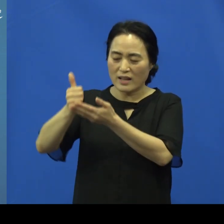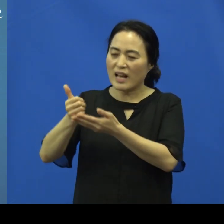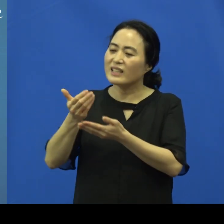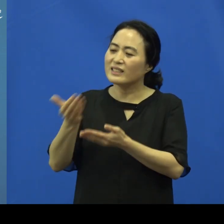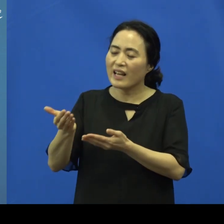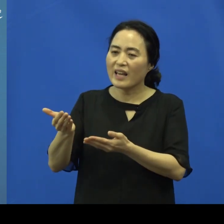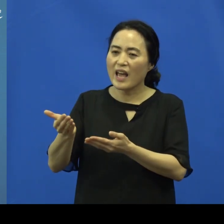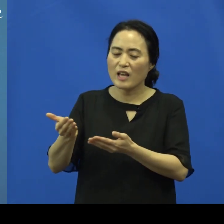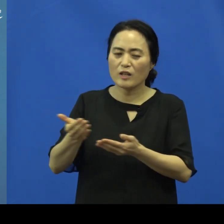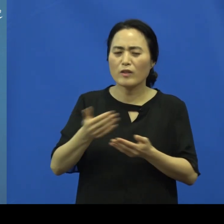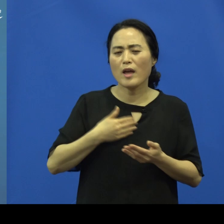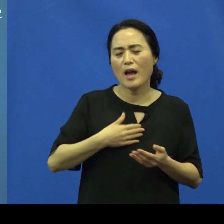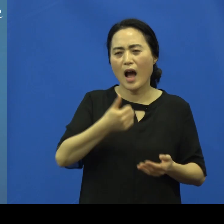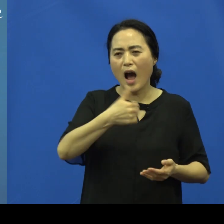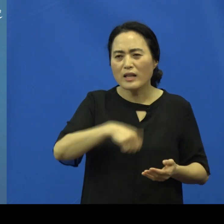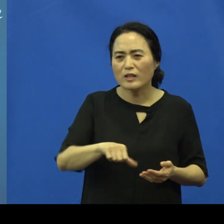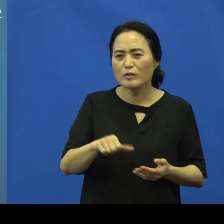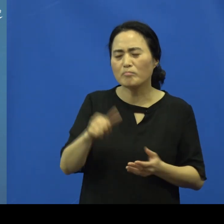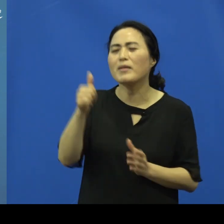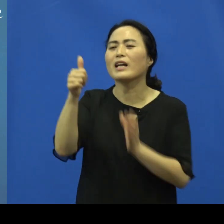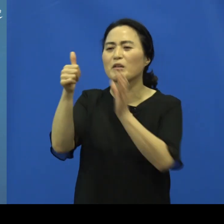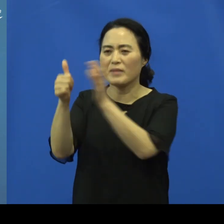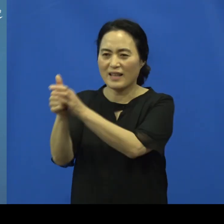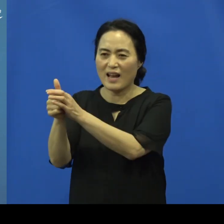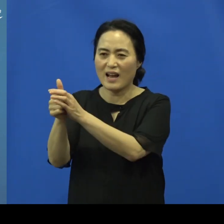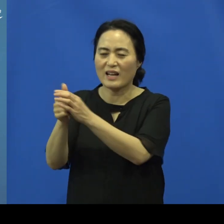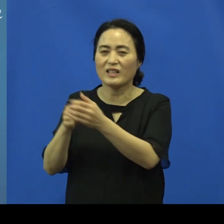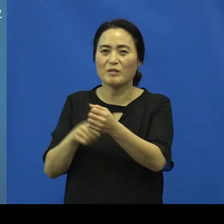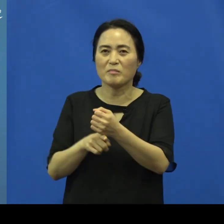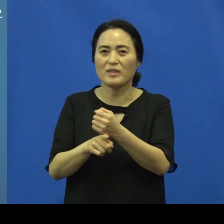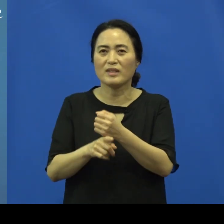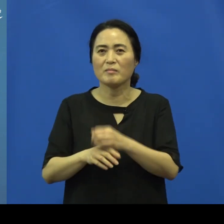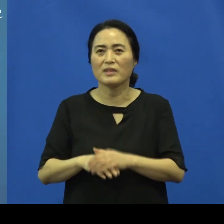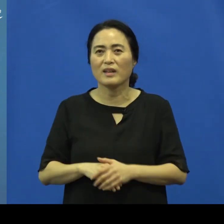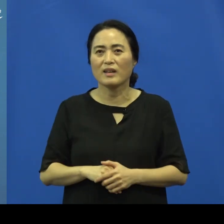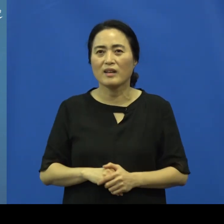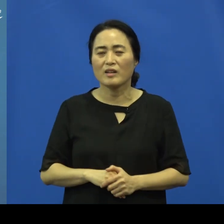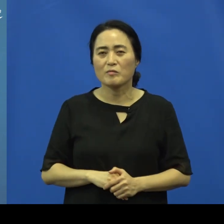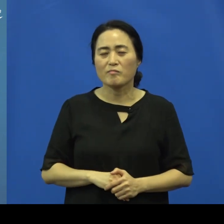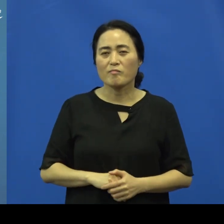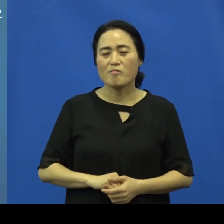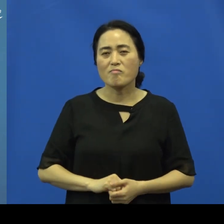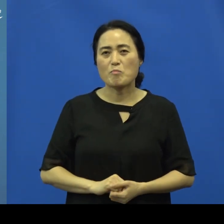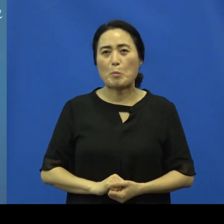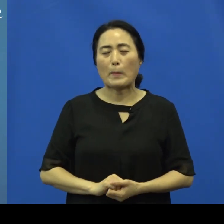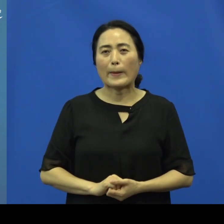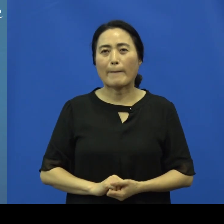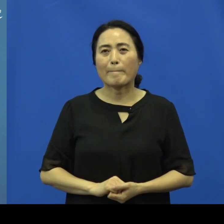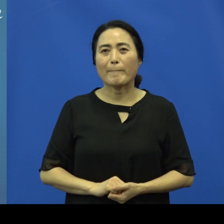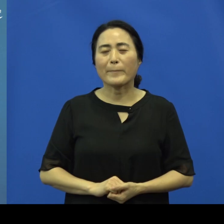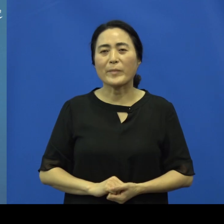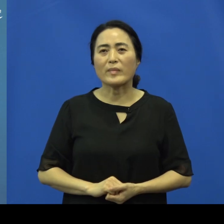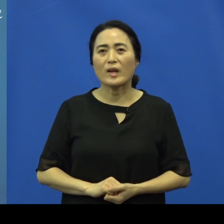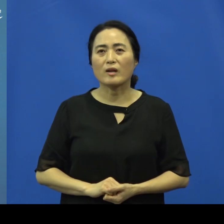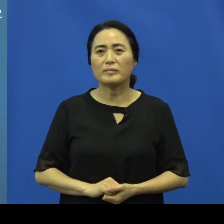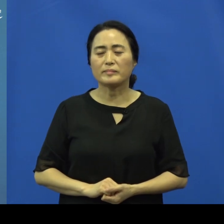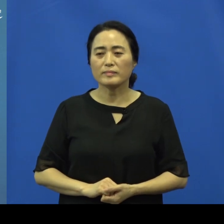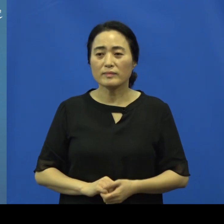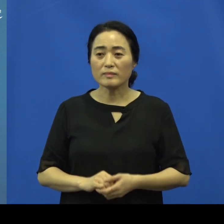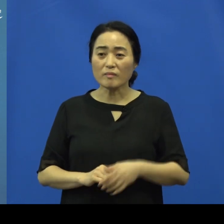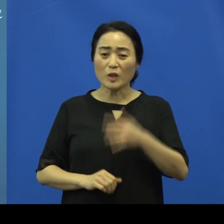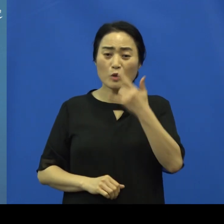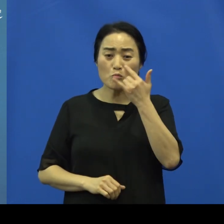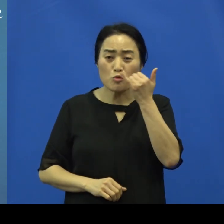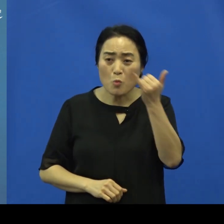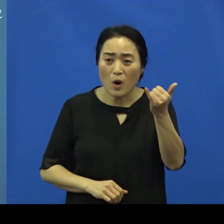자, 이것이 그녀의 기도예요. 그녀의 심정이 여기에 묻어납니다. 여러분, 부모가